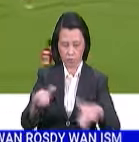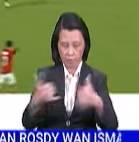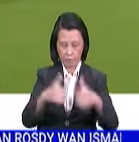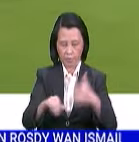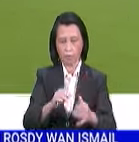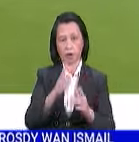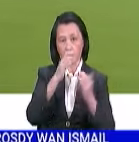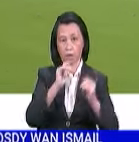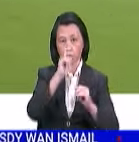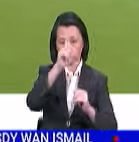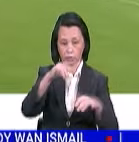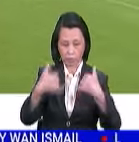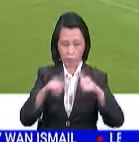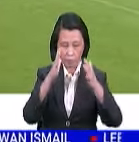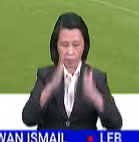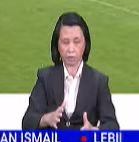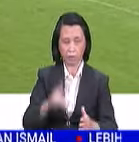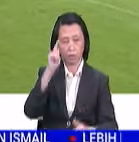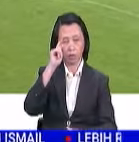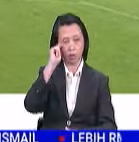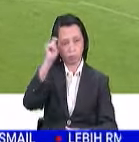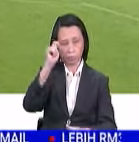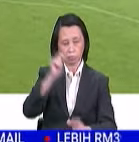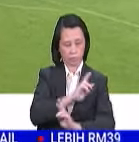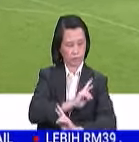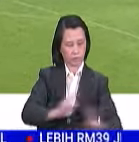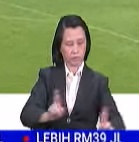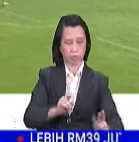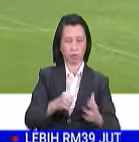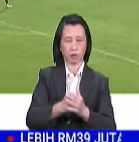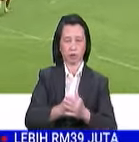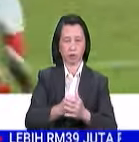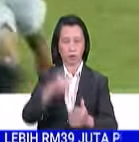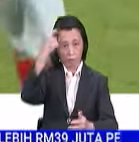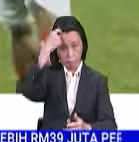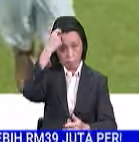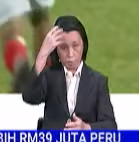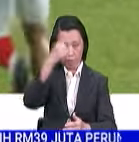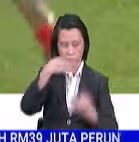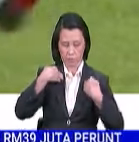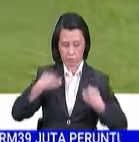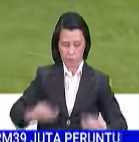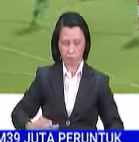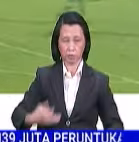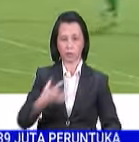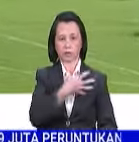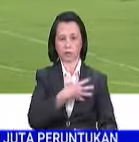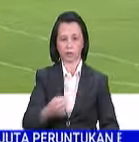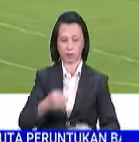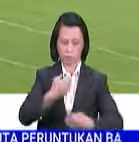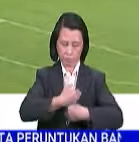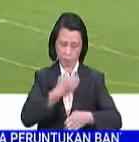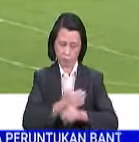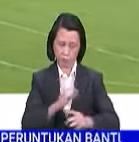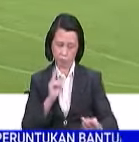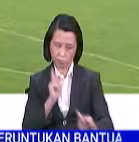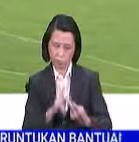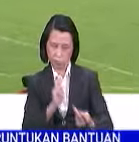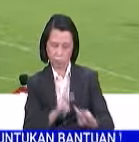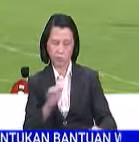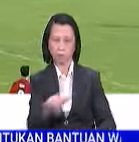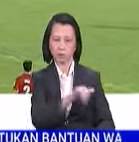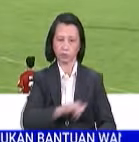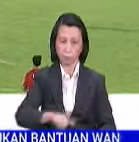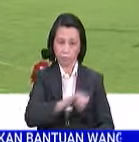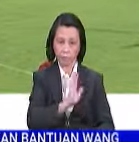dapat memastikan pemain skuad Penyu bersedia sepenuhnya dalam aspek mental dan fizikal, seterusnya membentuk keserasian sesama